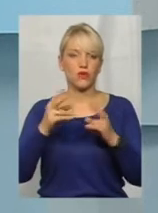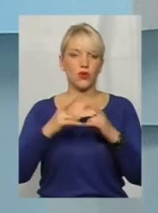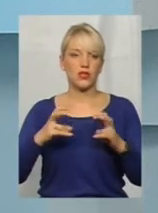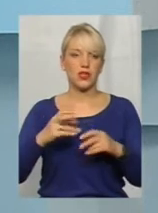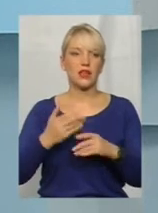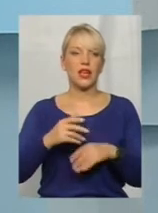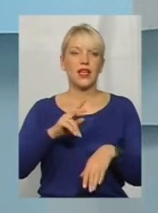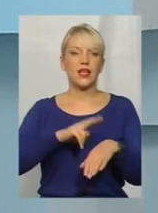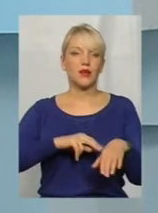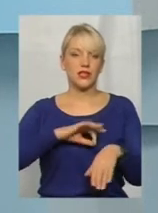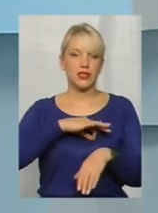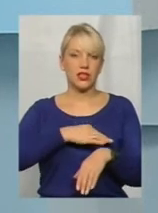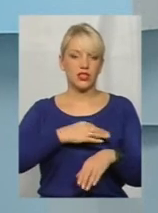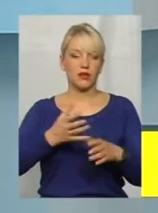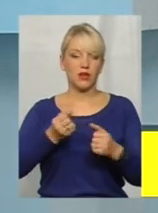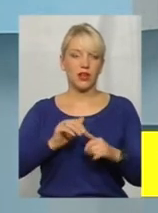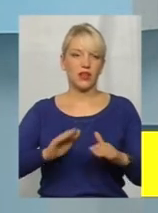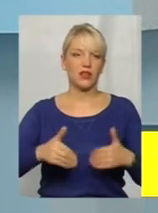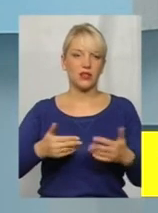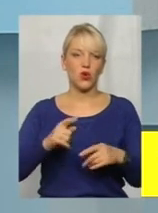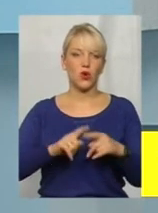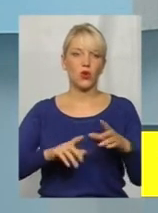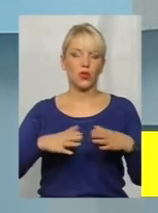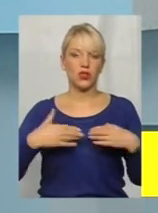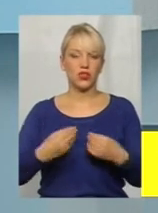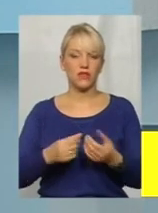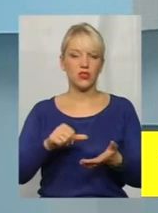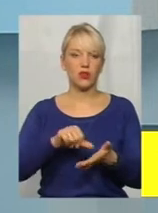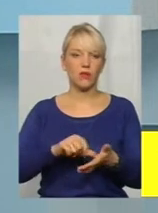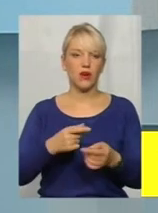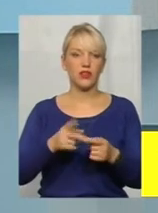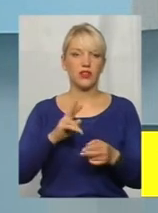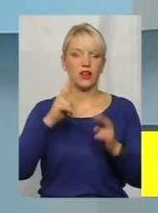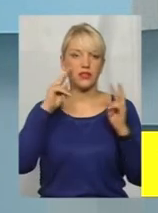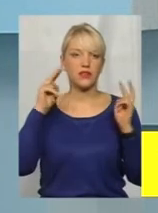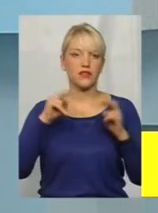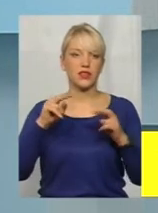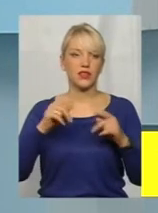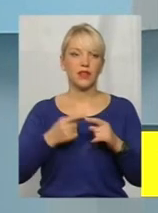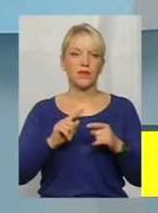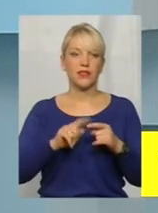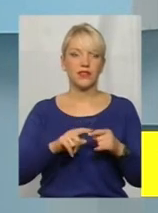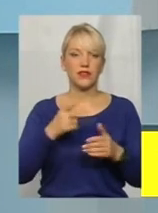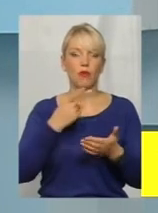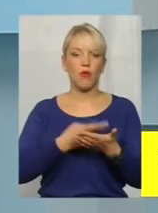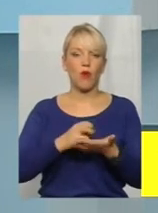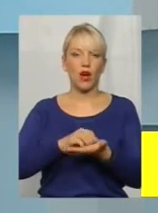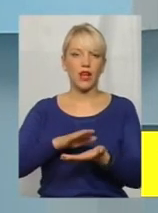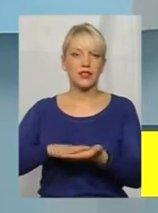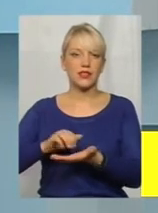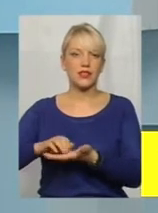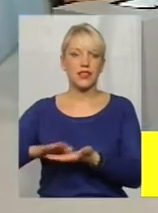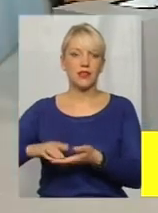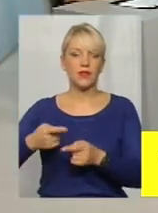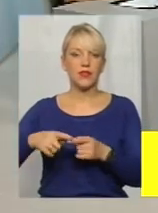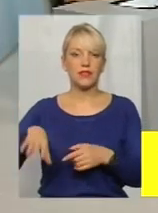можна сказати, бере ініціативу. Родичі виступають в даному провадженні вже як свідки. І їхні покази ось тих